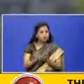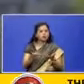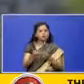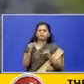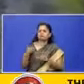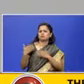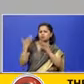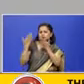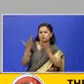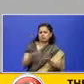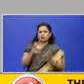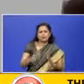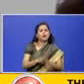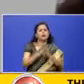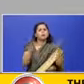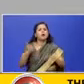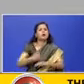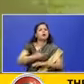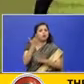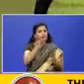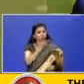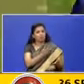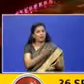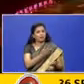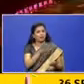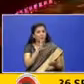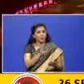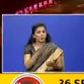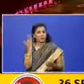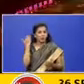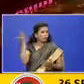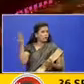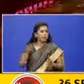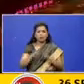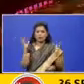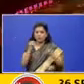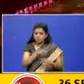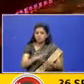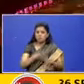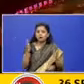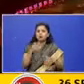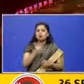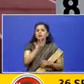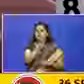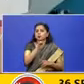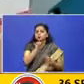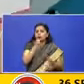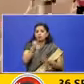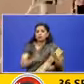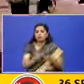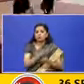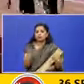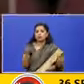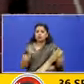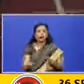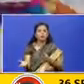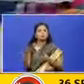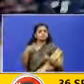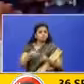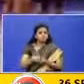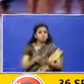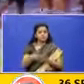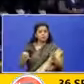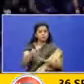तक का सबसे बड़ा आयोजन था। इसमें 36 खेलों को शामिल किया गया,